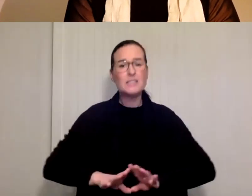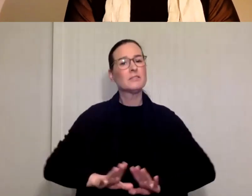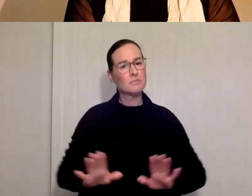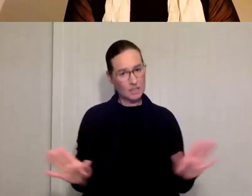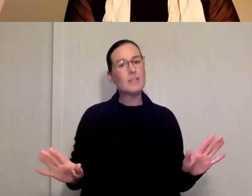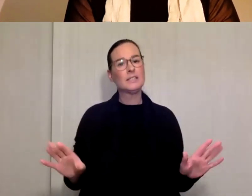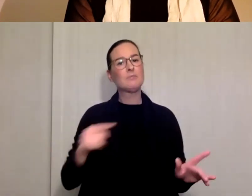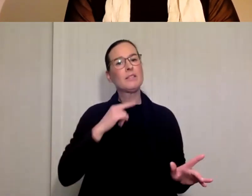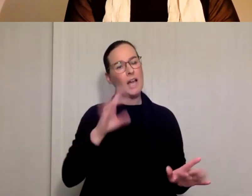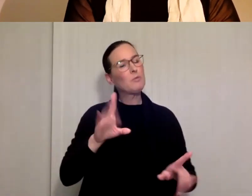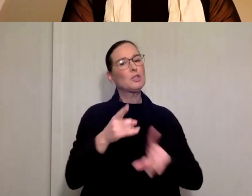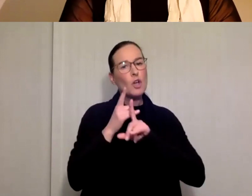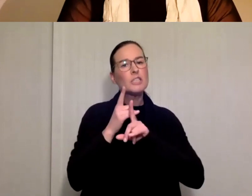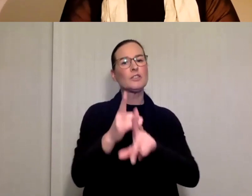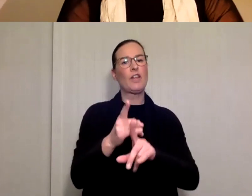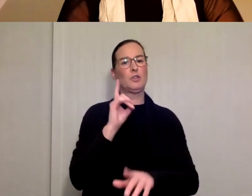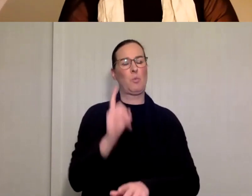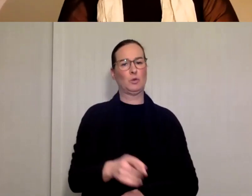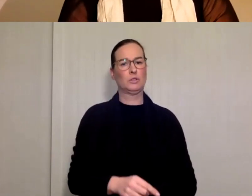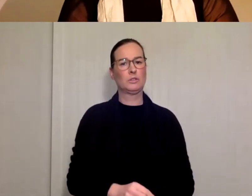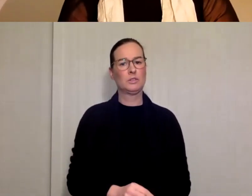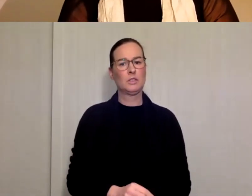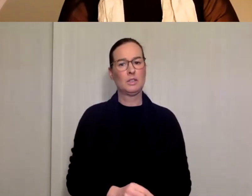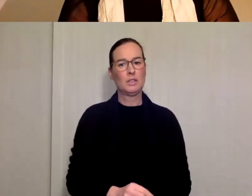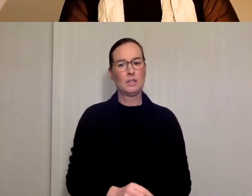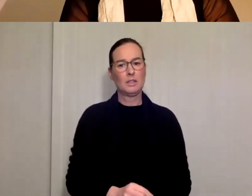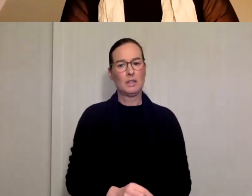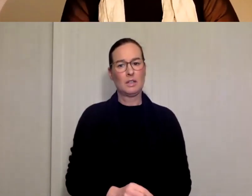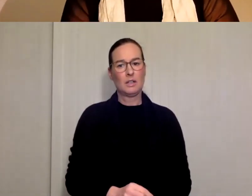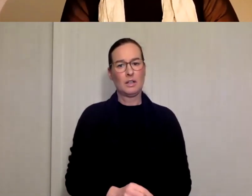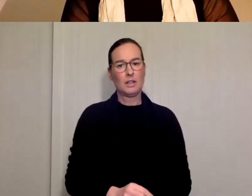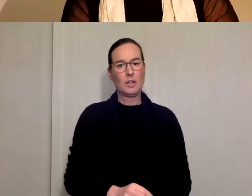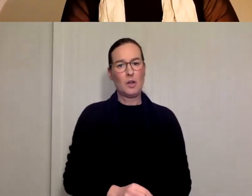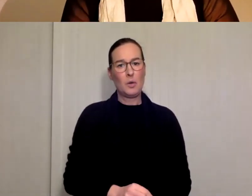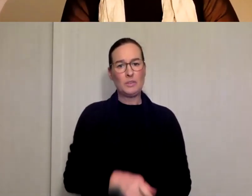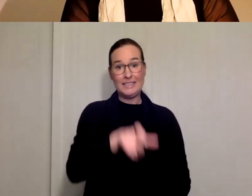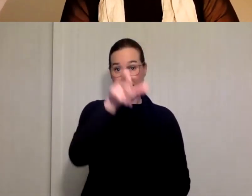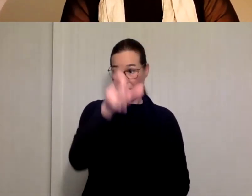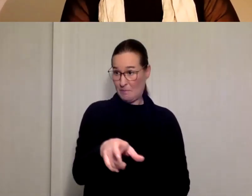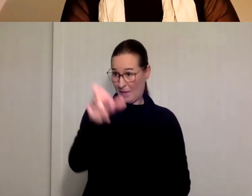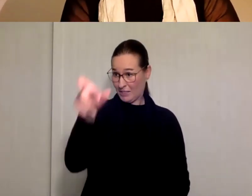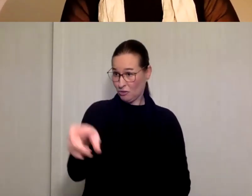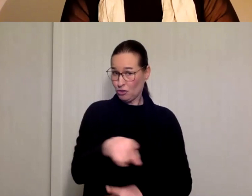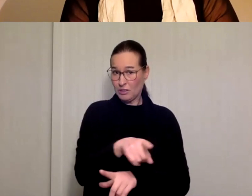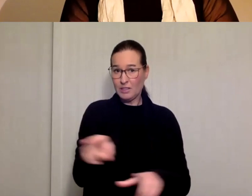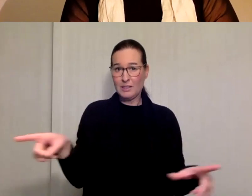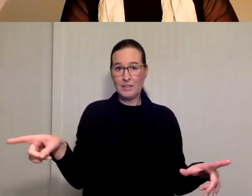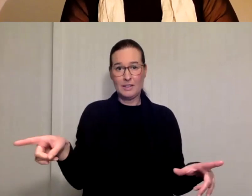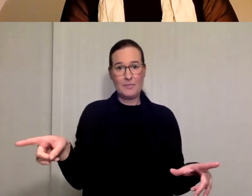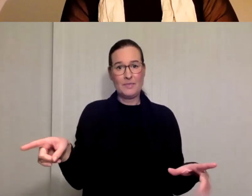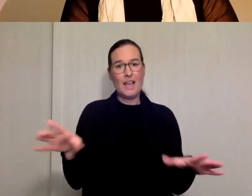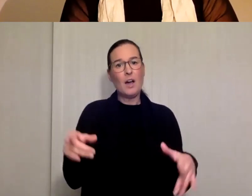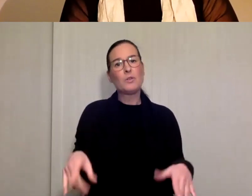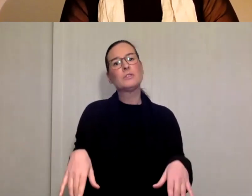zu sein und es durchzuziehen und den Menschen so weit wie irgend möglich aus